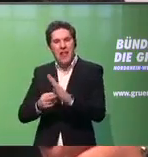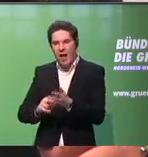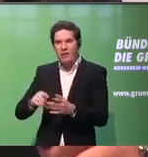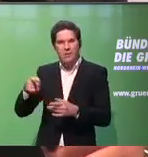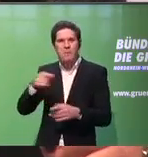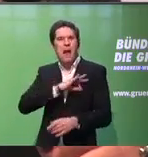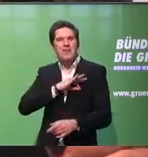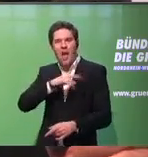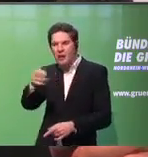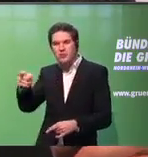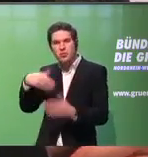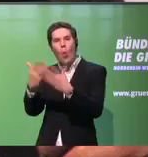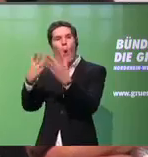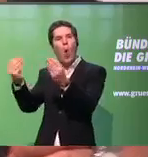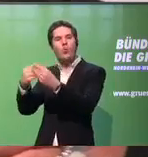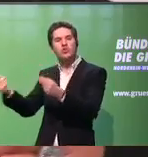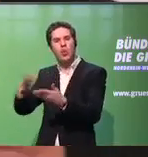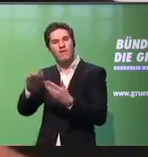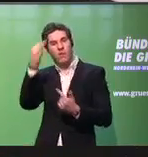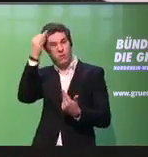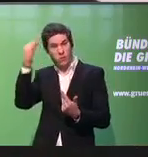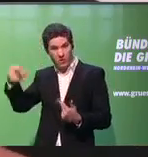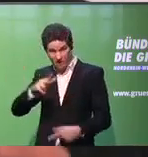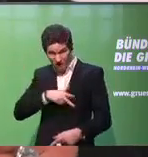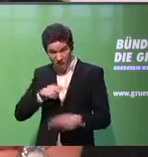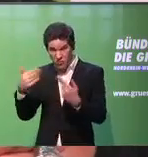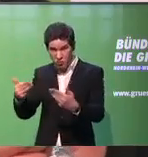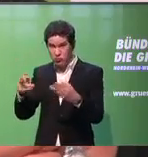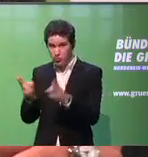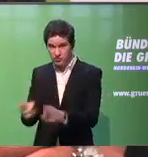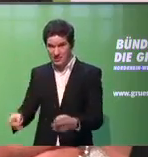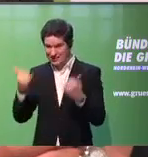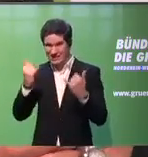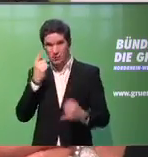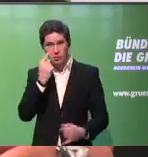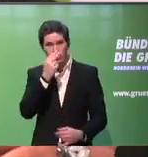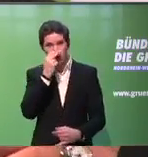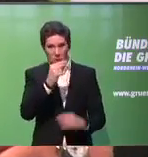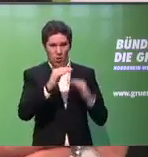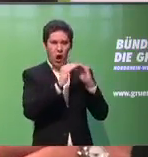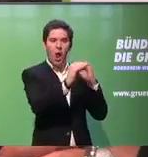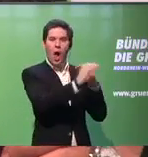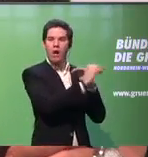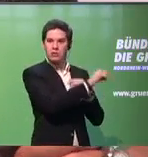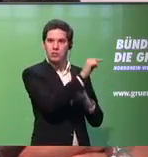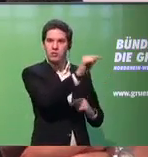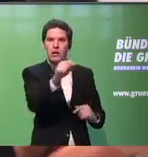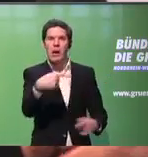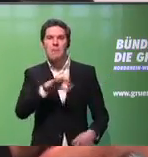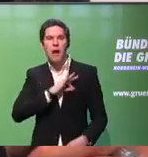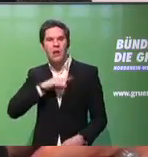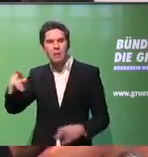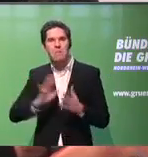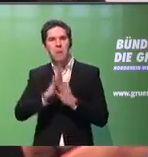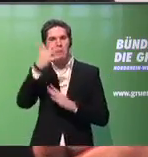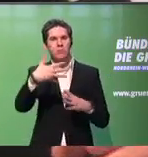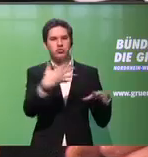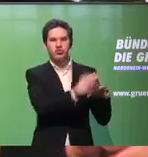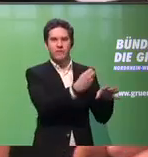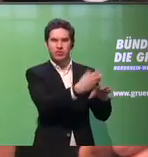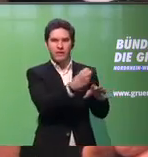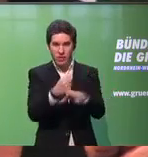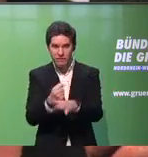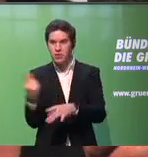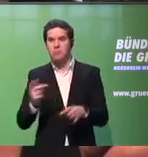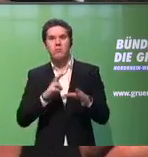Lösungen. Wenn man sich einmal die Länder anschaut, in denen diese populistischen Länder an die Regierung gekommen sind, muss man sagen, dass sie überhaupt keine Probleme